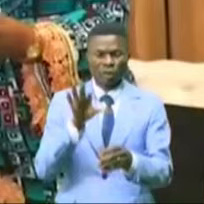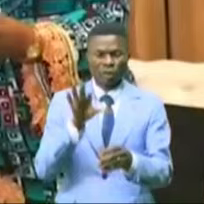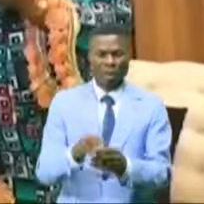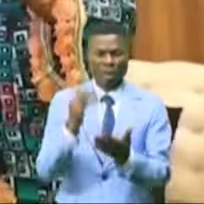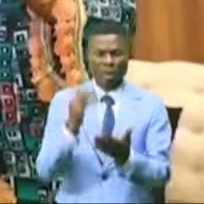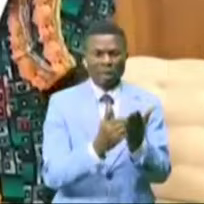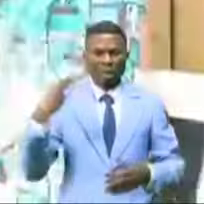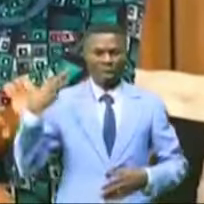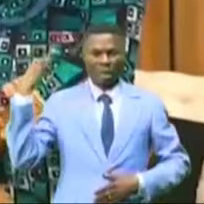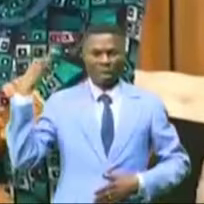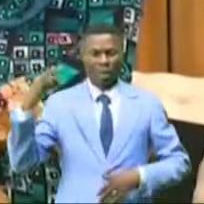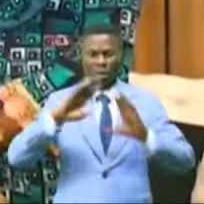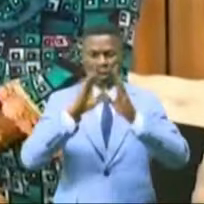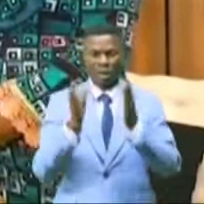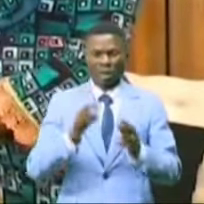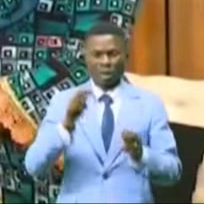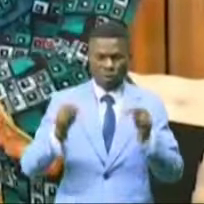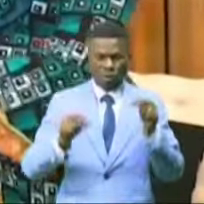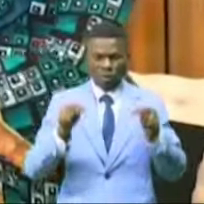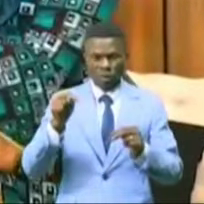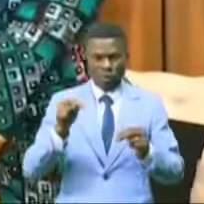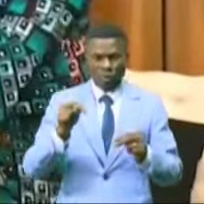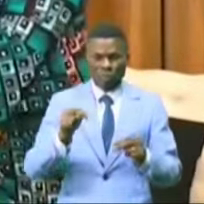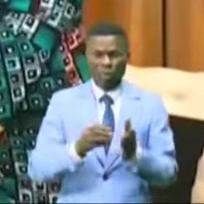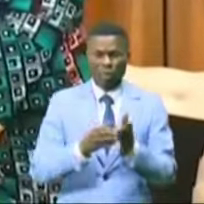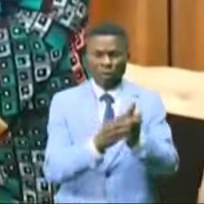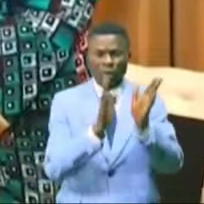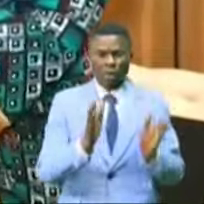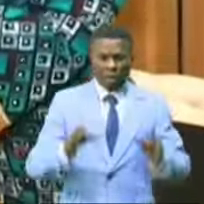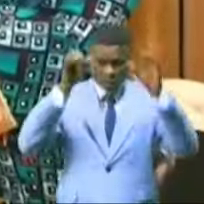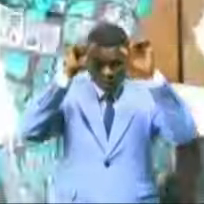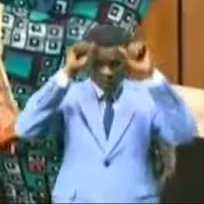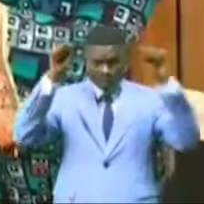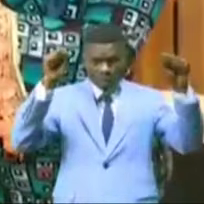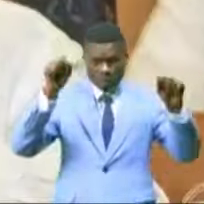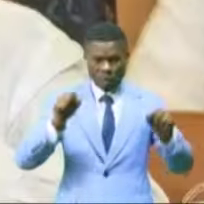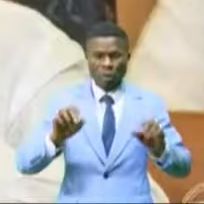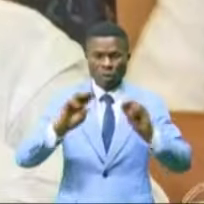l'enregistrement d'un niveau sous l'hibernation de